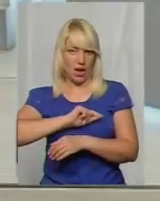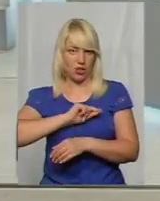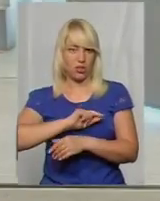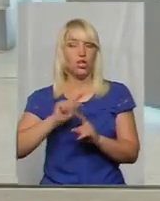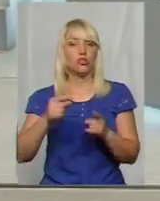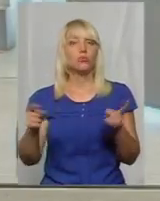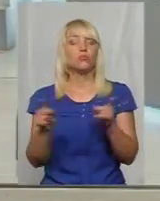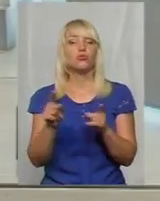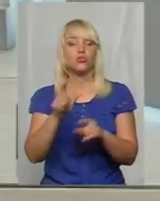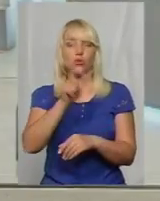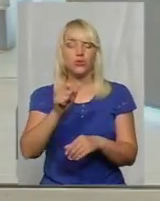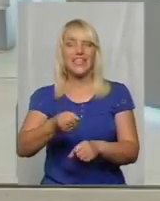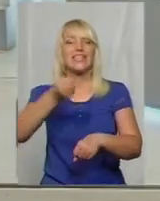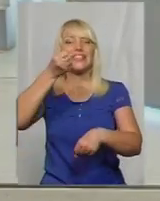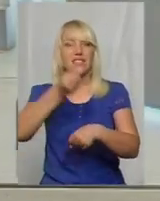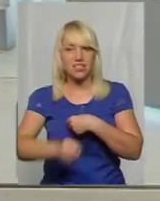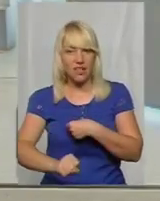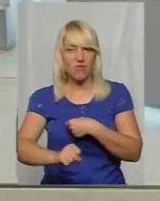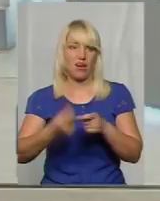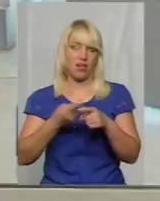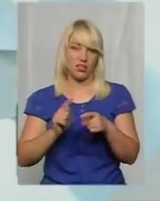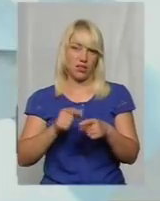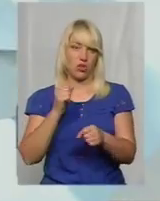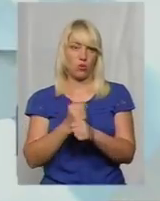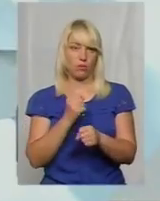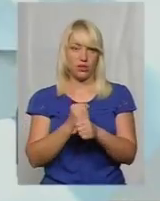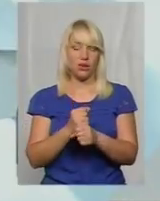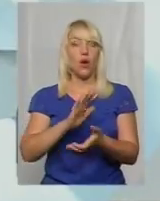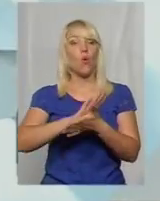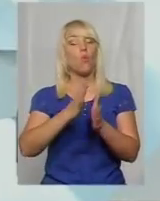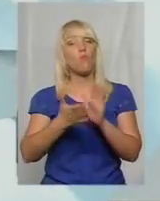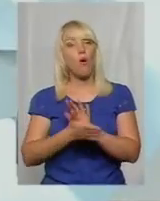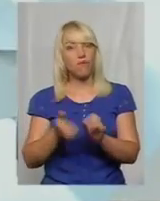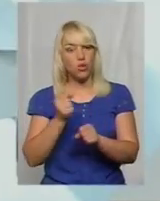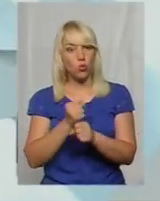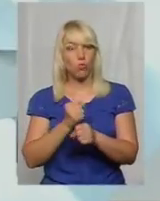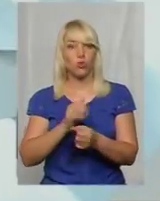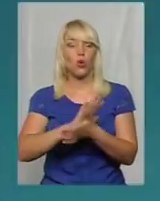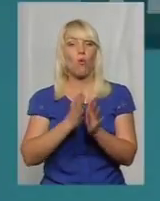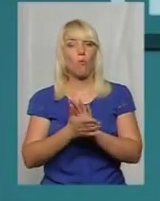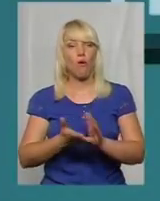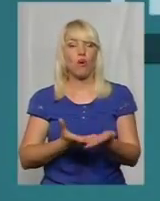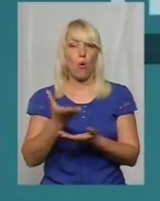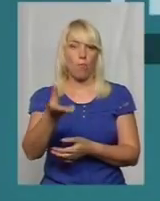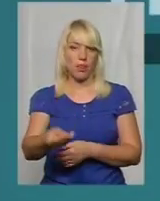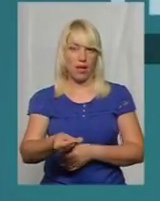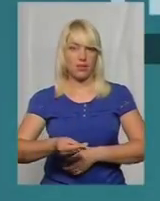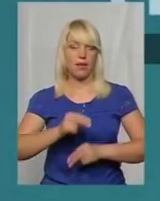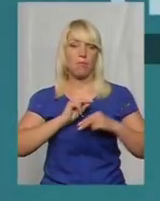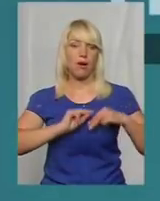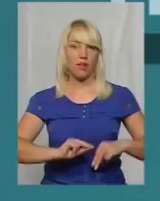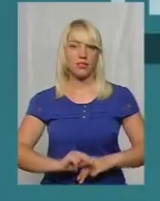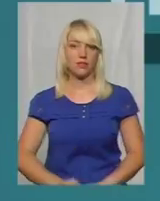тому що людей заставляє це робити умови роботи, умови оплати праці.